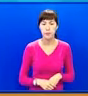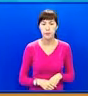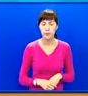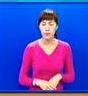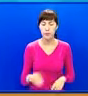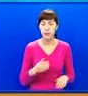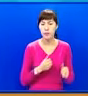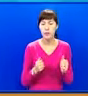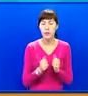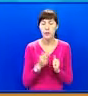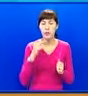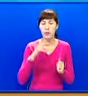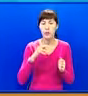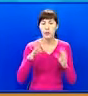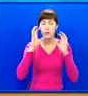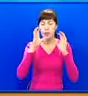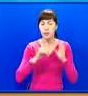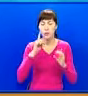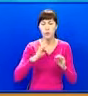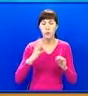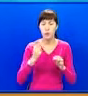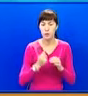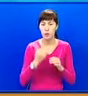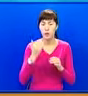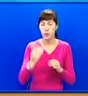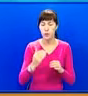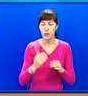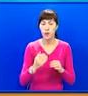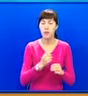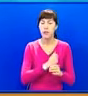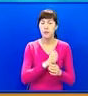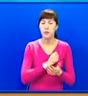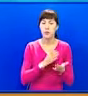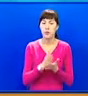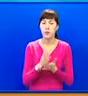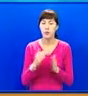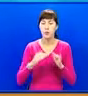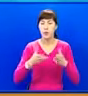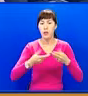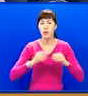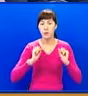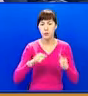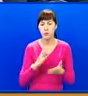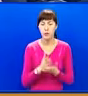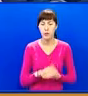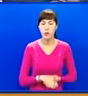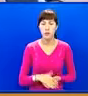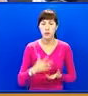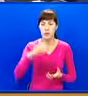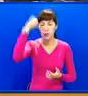Менің әріптестерімнің көбі бұл заң жобасын тиімді деп есептейді. Себебі санатына қарамай, әр әскери қызметкердің үй алуына мүмкіндік береді. Үш